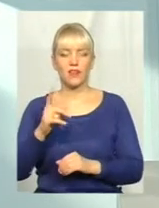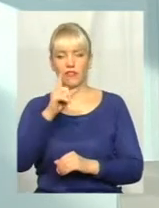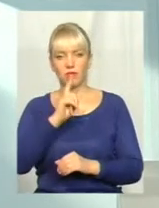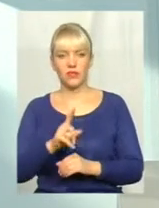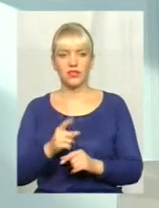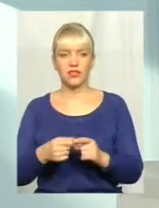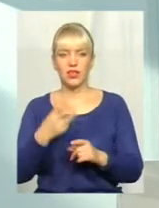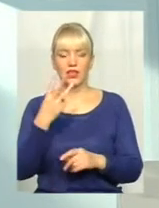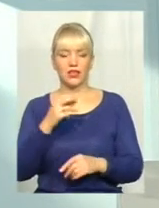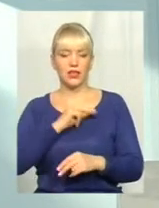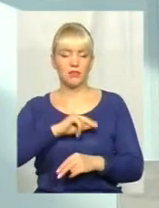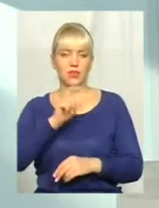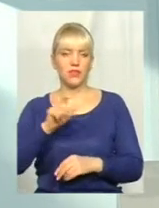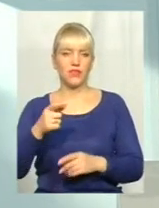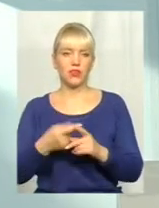три працівника,